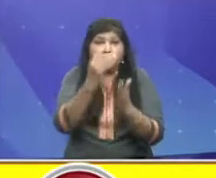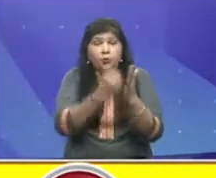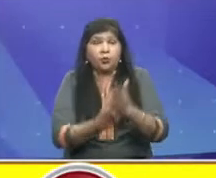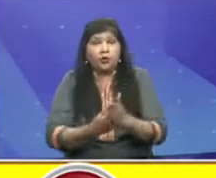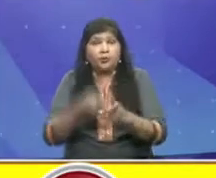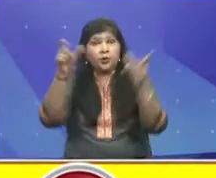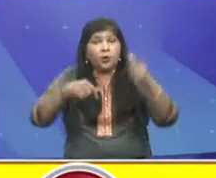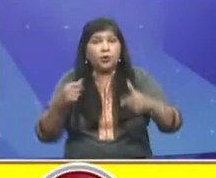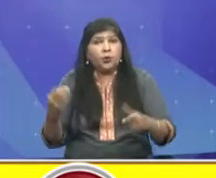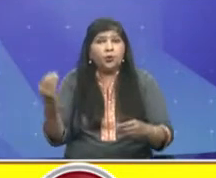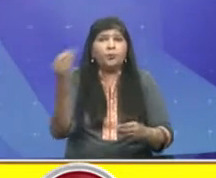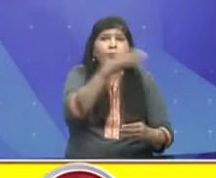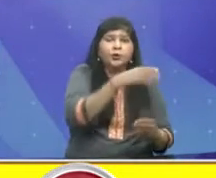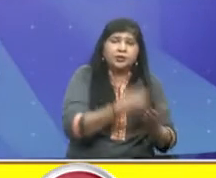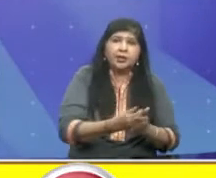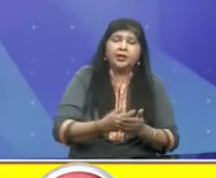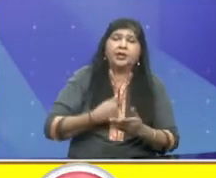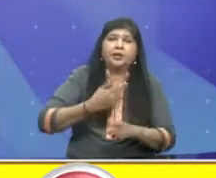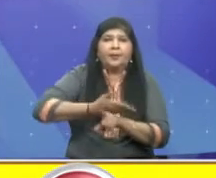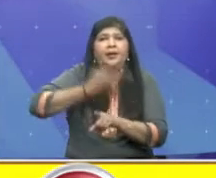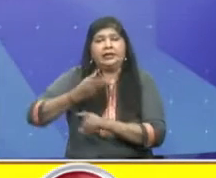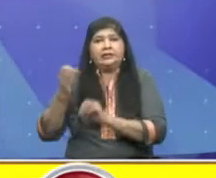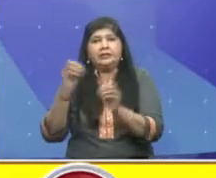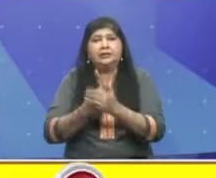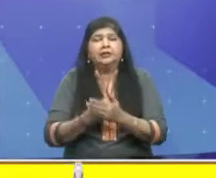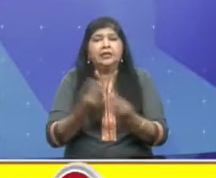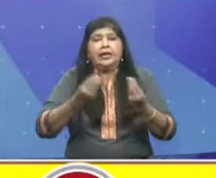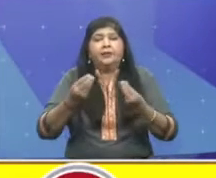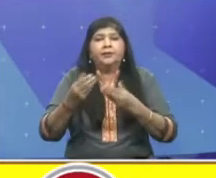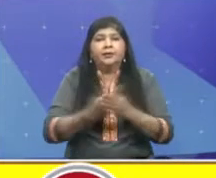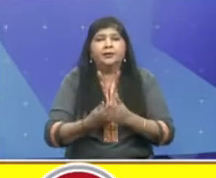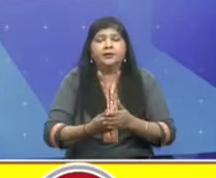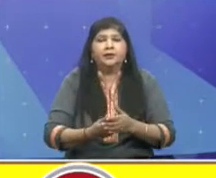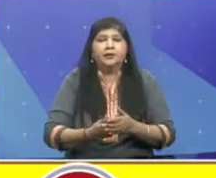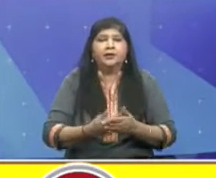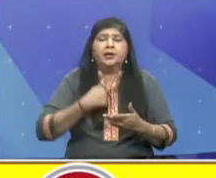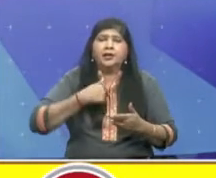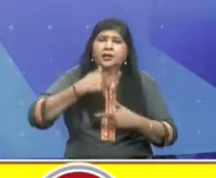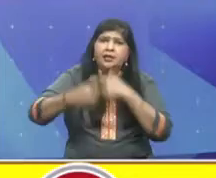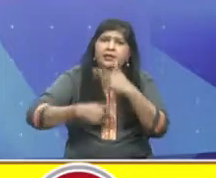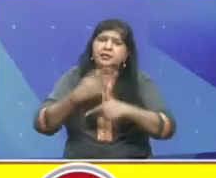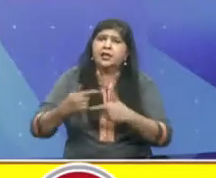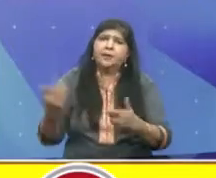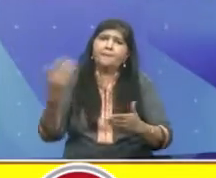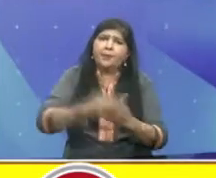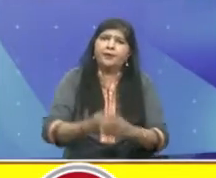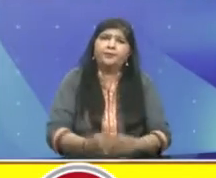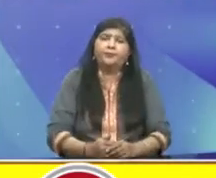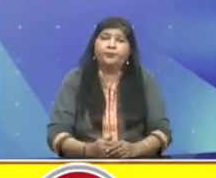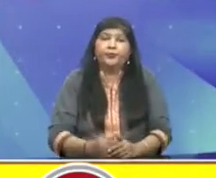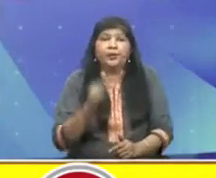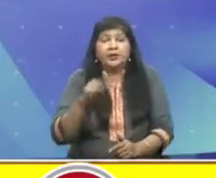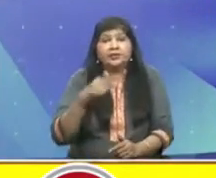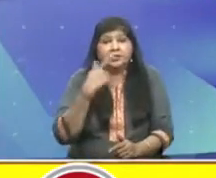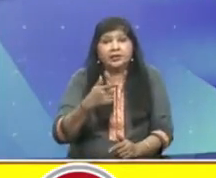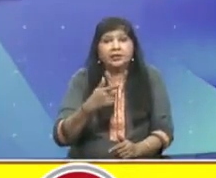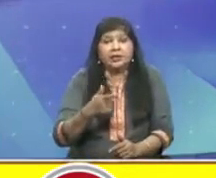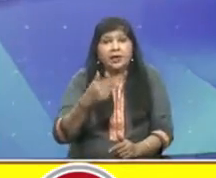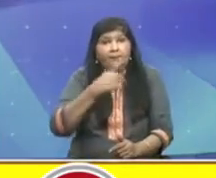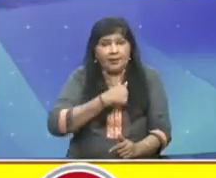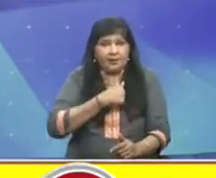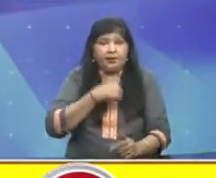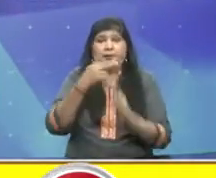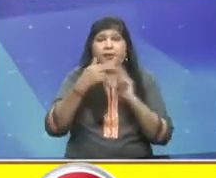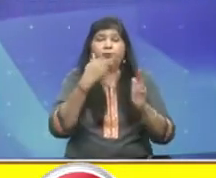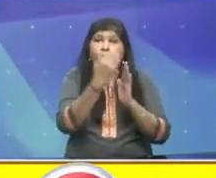पहुंचाने की प्रेरणा भी देता है। एक प्रकार से ये स्वांतः सुखाई तो है। और इसलिए आज मन की